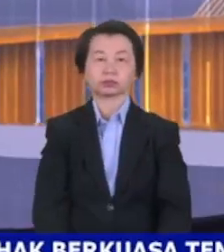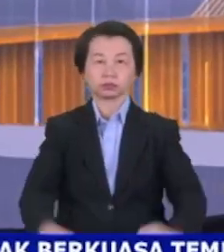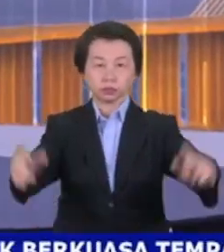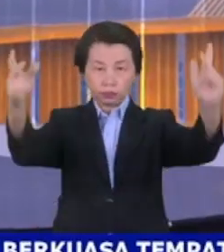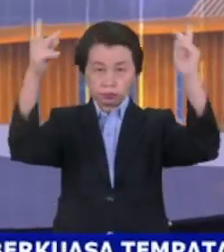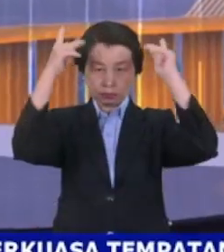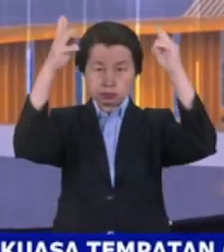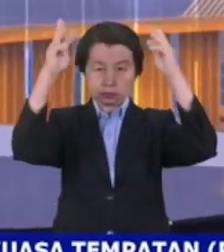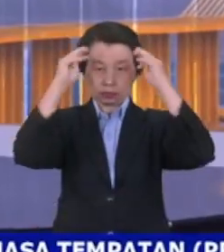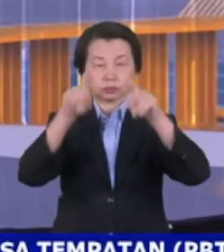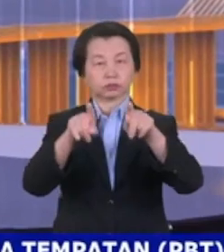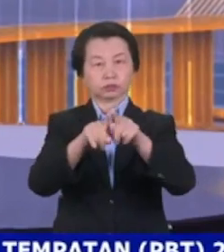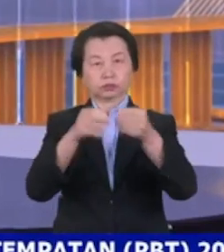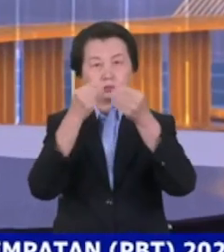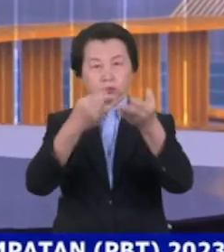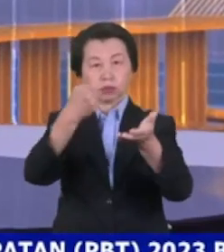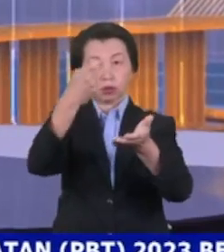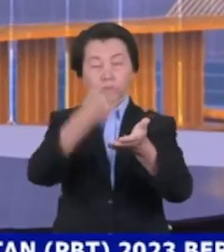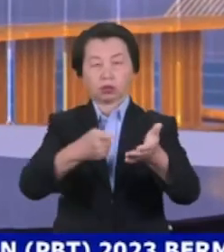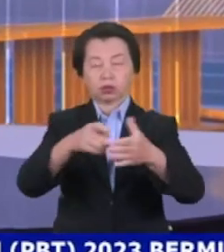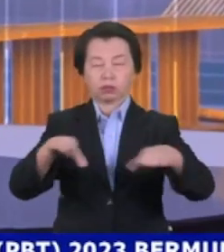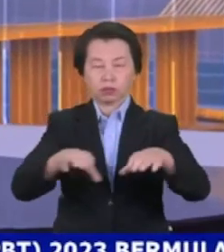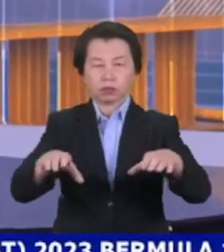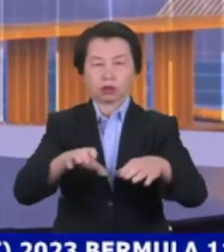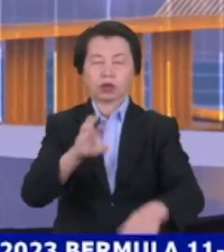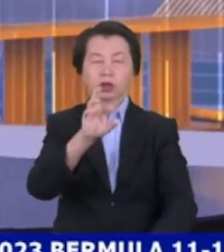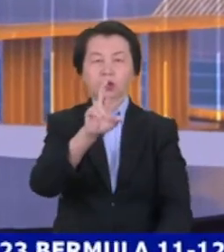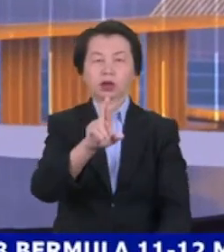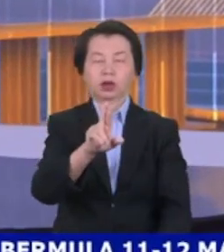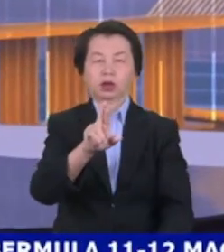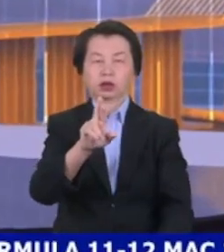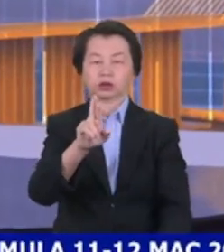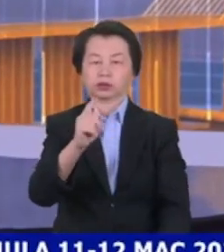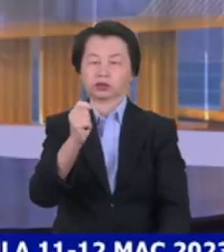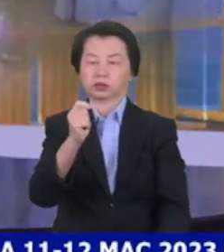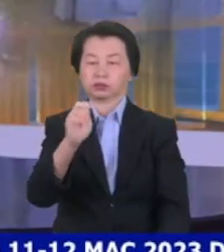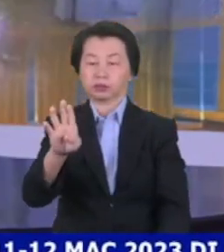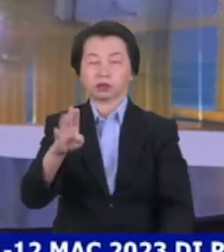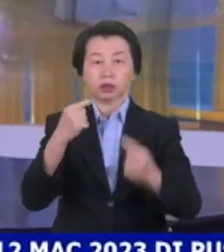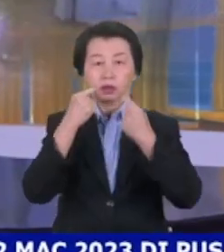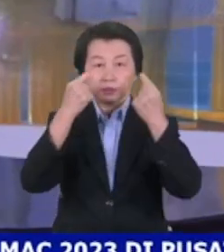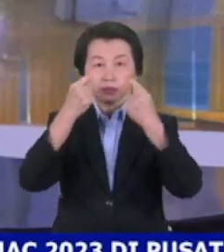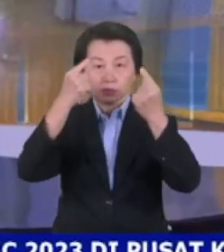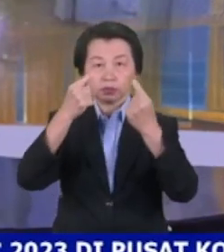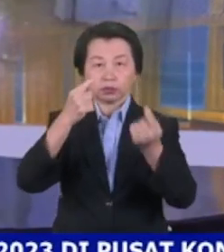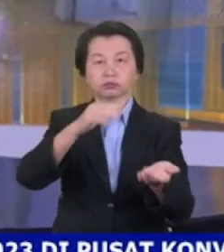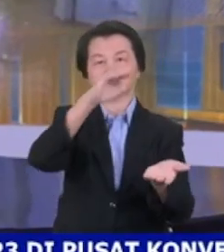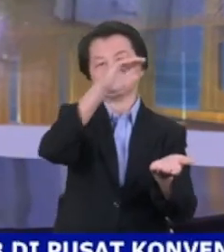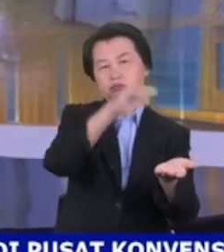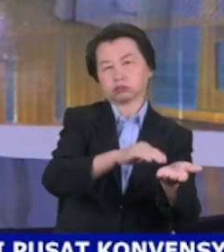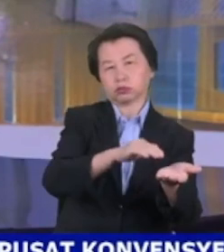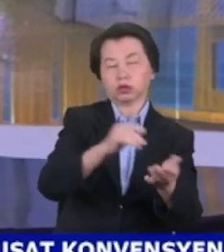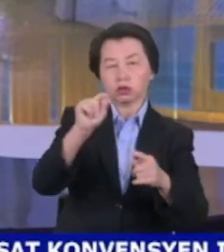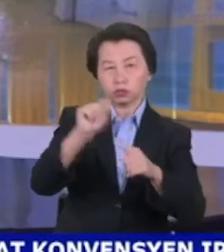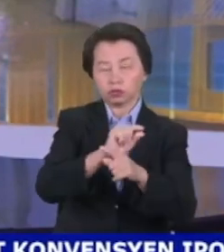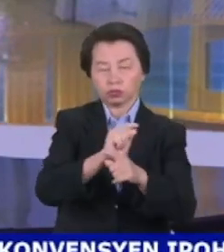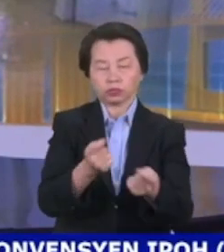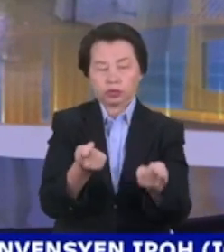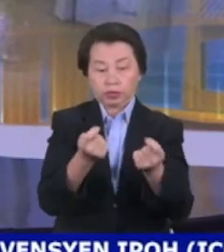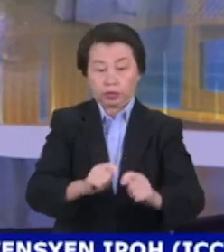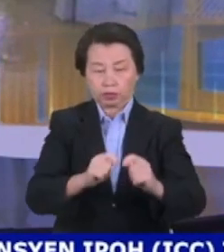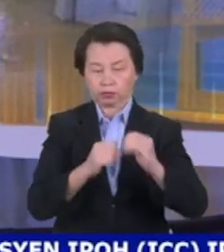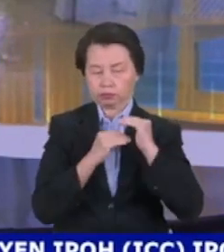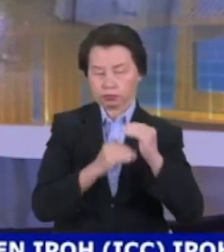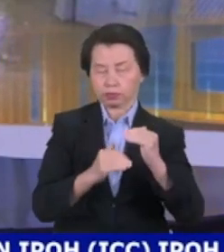Perdana Menteri turut memaklumkan kos pelaksanaan projek rancangan tebatan banjir RTB berjaya diturunkan menggunakan tender